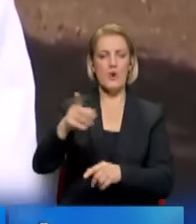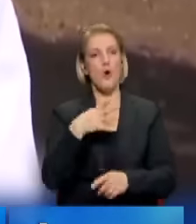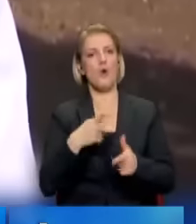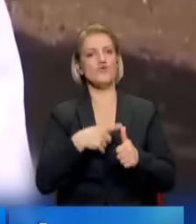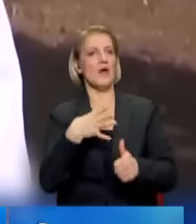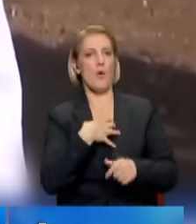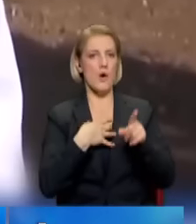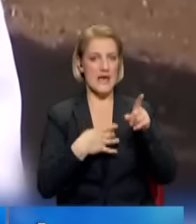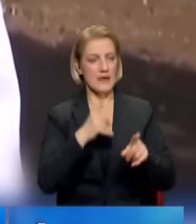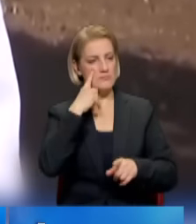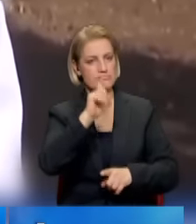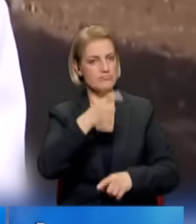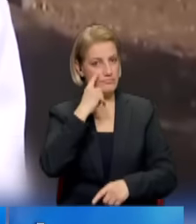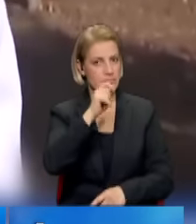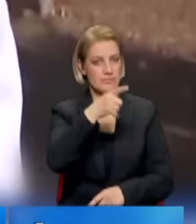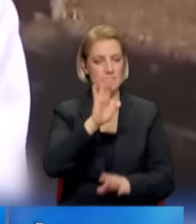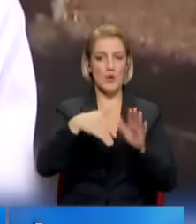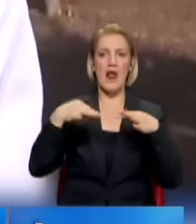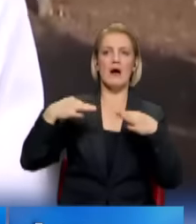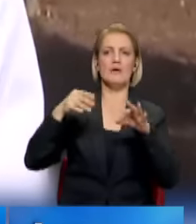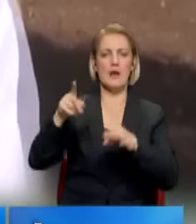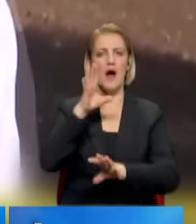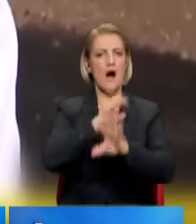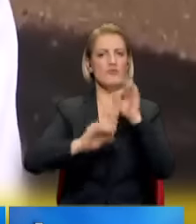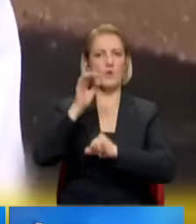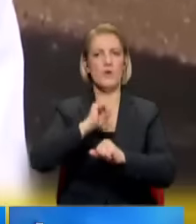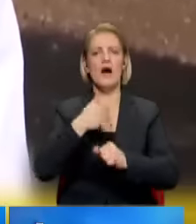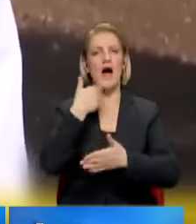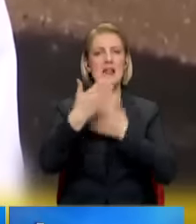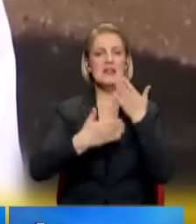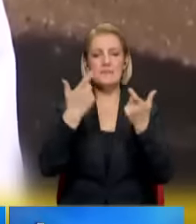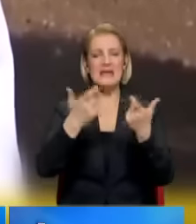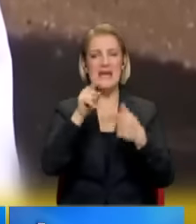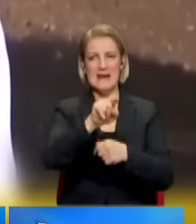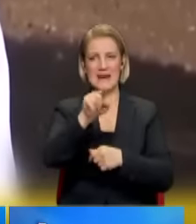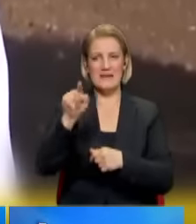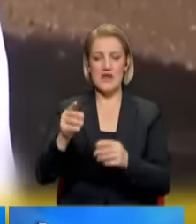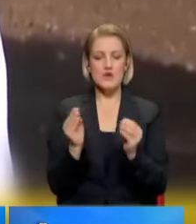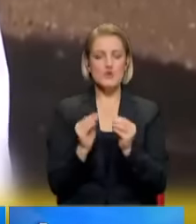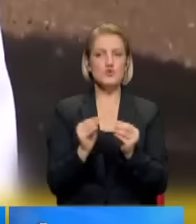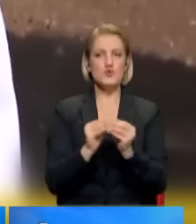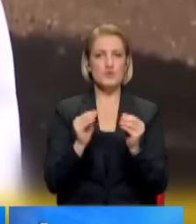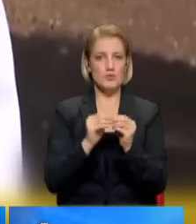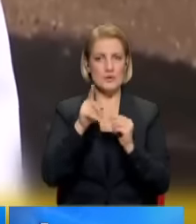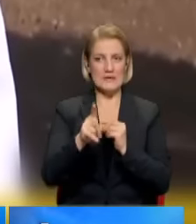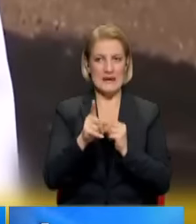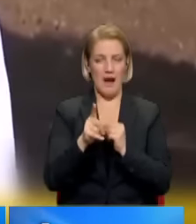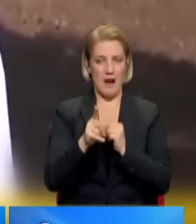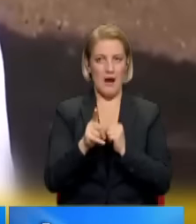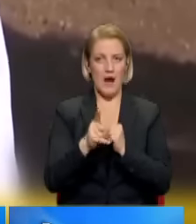Konya'da tespit edildi, daha sonra Eskişehir'de ve Afyon'da. Tabii bahsettiğim yerlerdeki yumurta